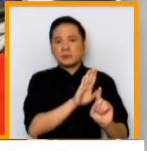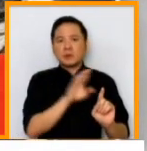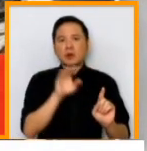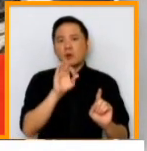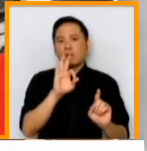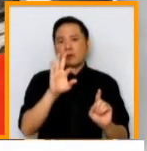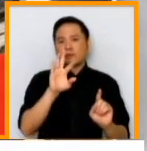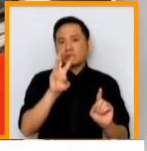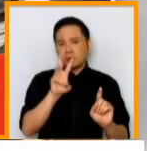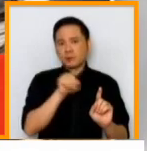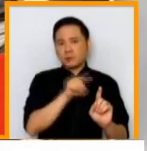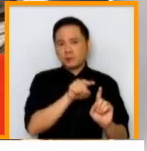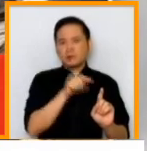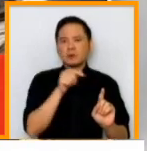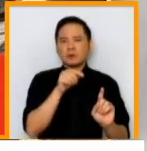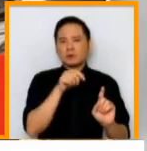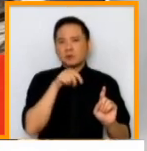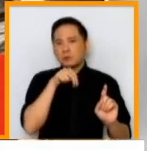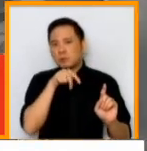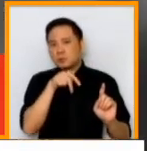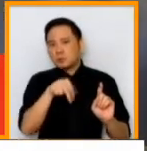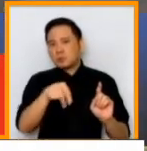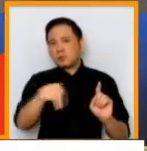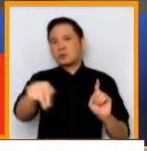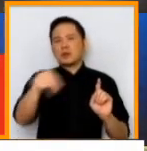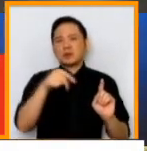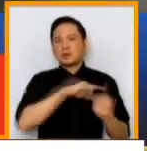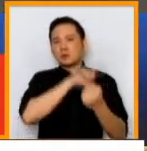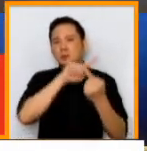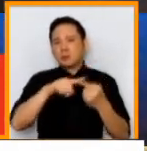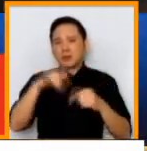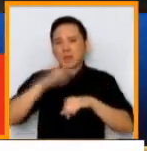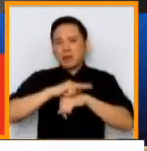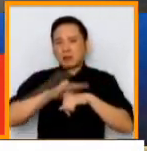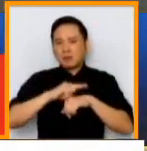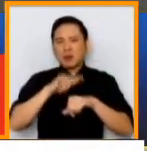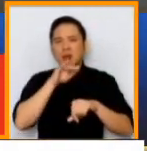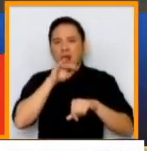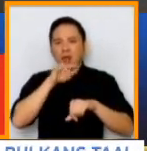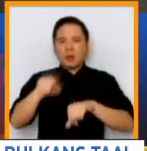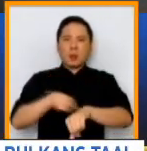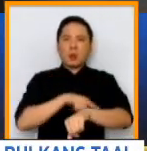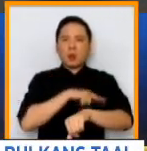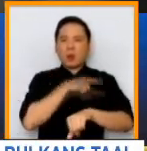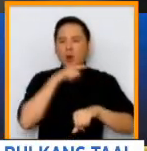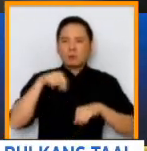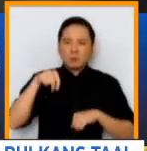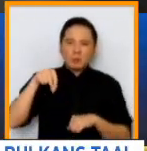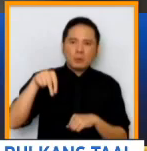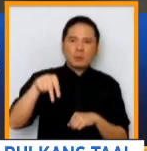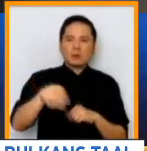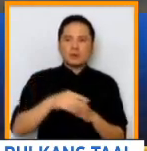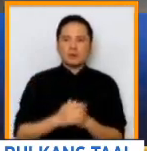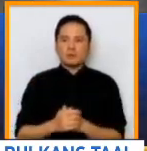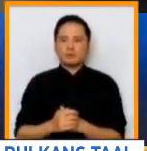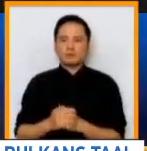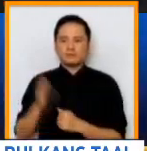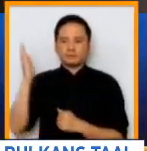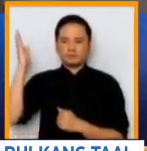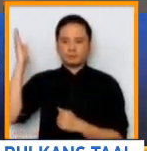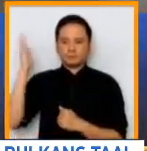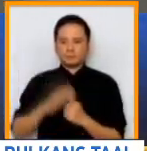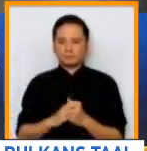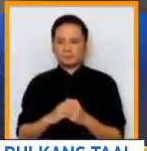nilakad, bit-bit ang kanilang bagahe papuntang airport. Ayun, ang dami mga locals nga na, you know, nakikiusap sa